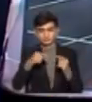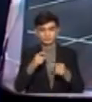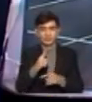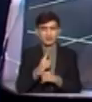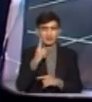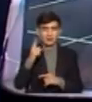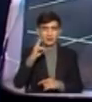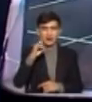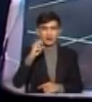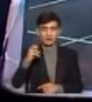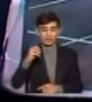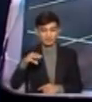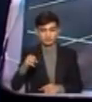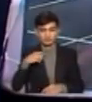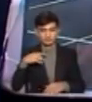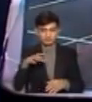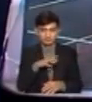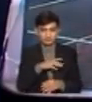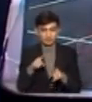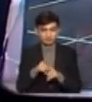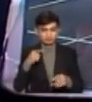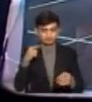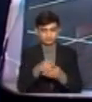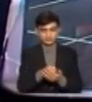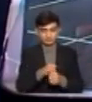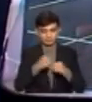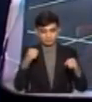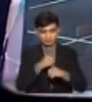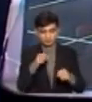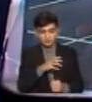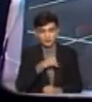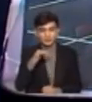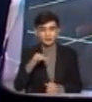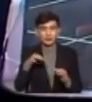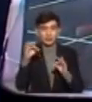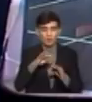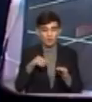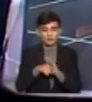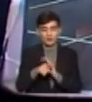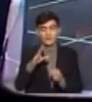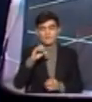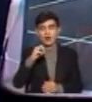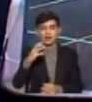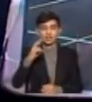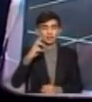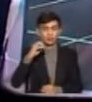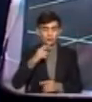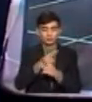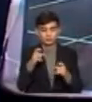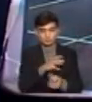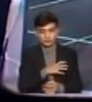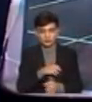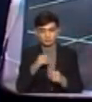Иран Ақш базасына барлығы 15 баллистика зымыранымен соққы жасаған. Бұл ақпаратты ресми Вашингтонда растады.